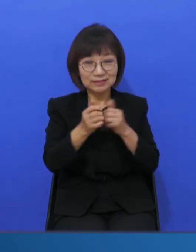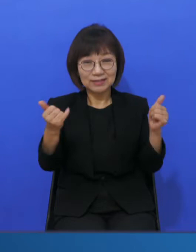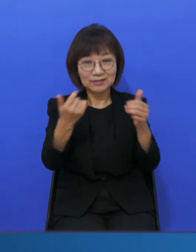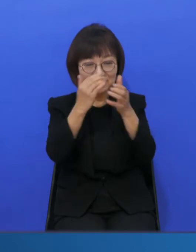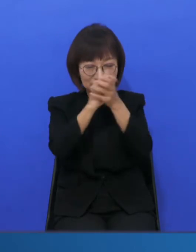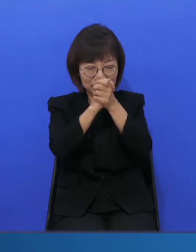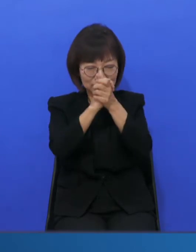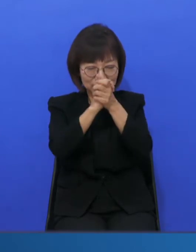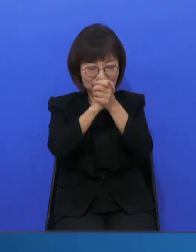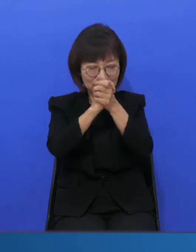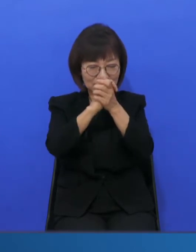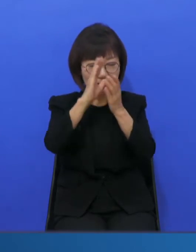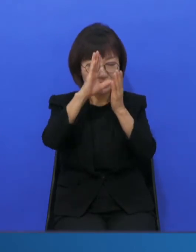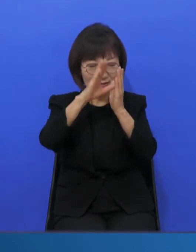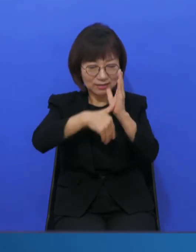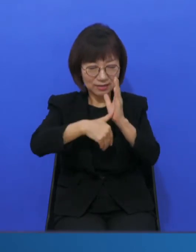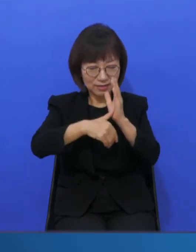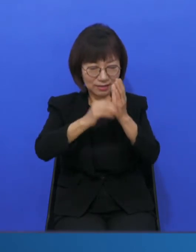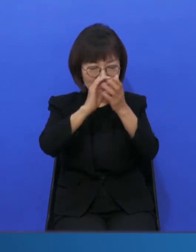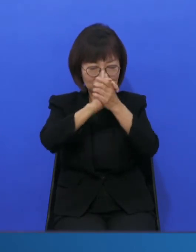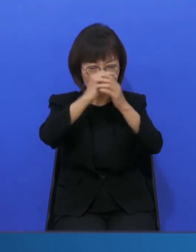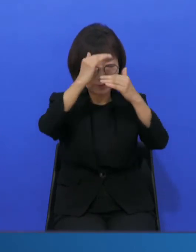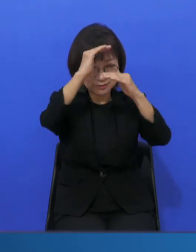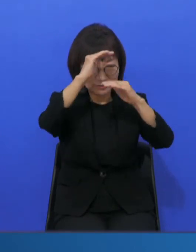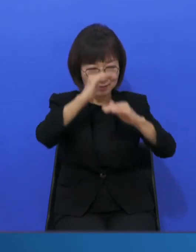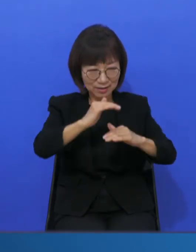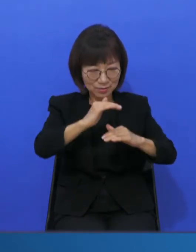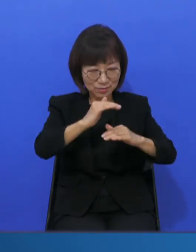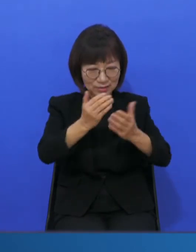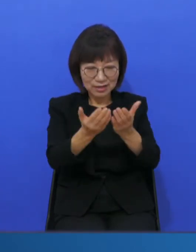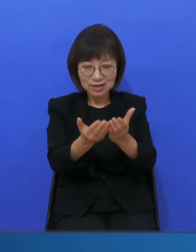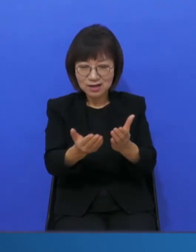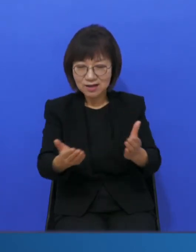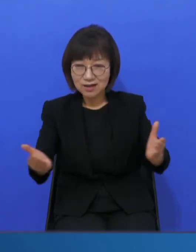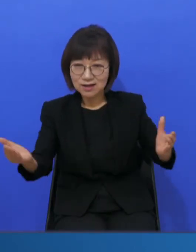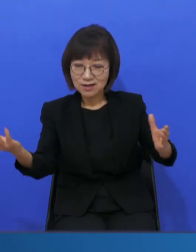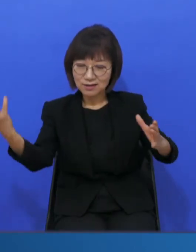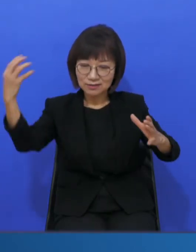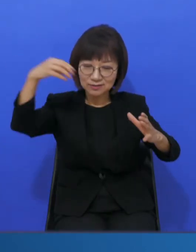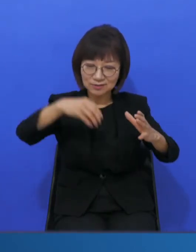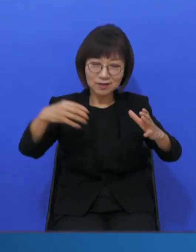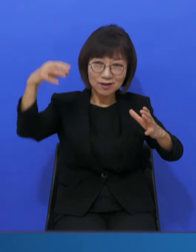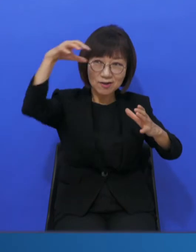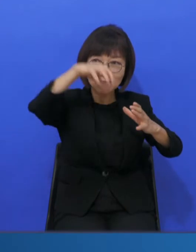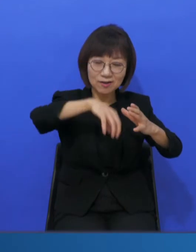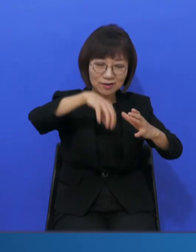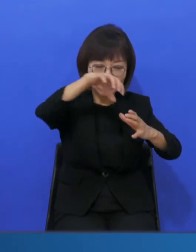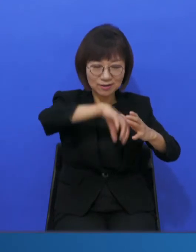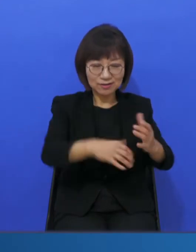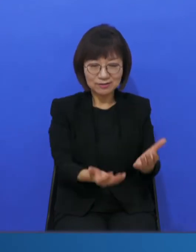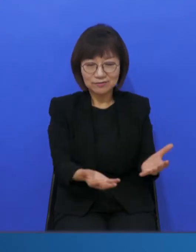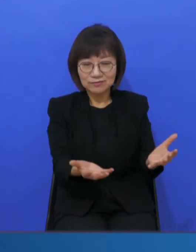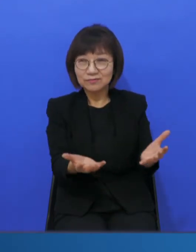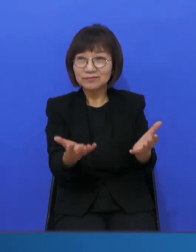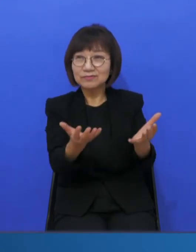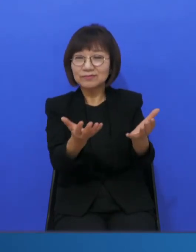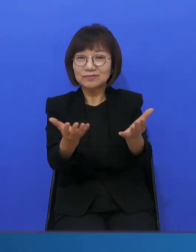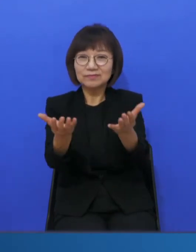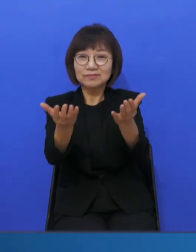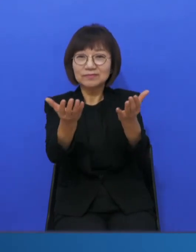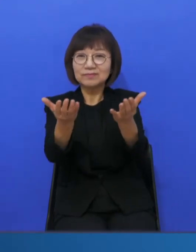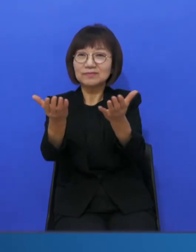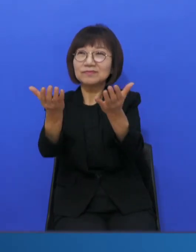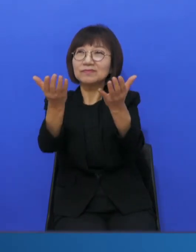그대로 상달돼서 그릇에 담기고 있습니다. It's that your prayers and the prayers of our believers are being gathered on the